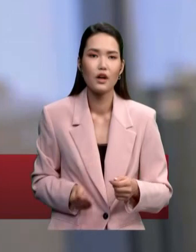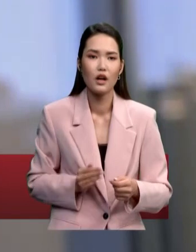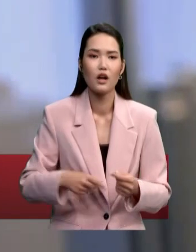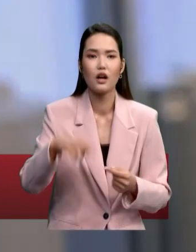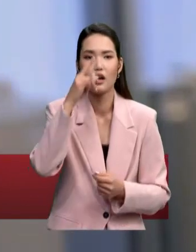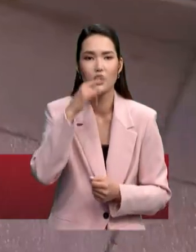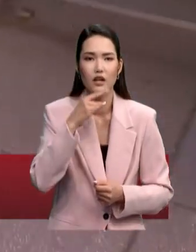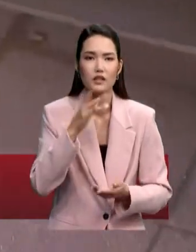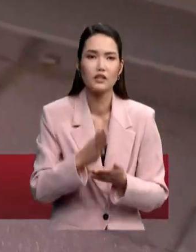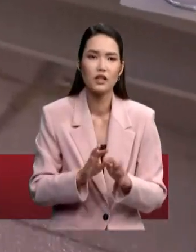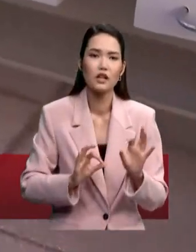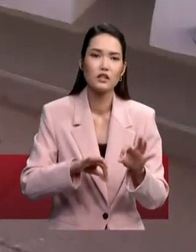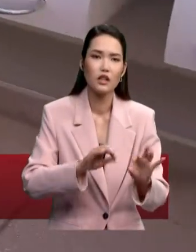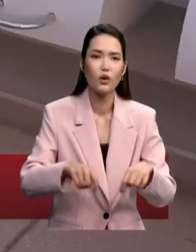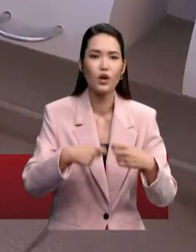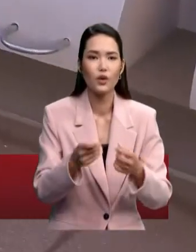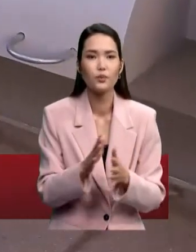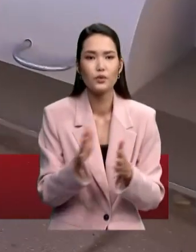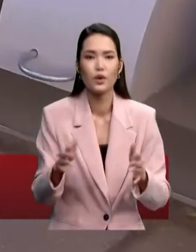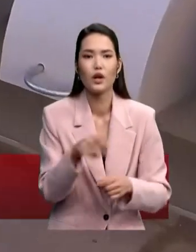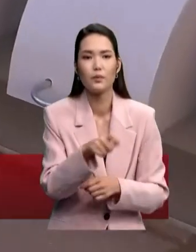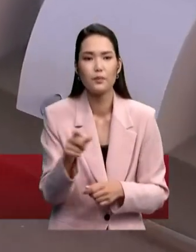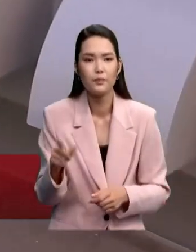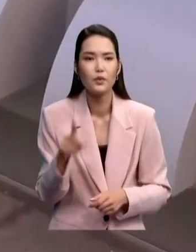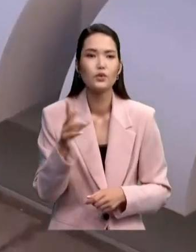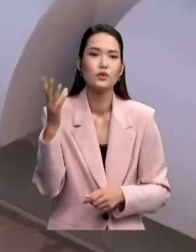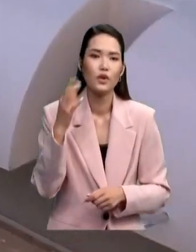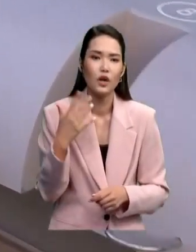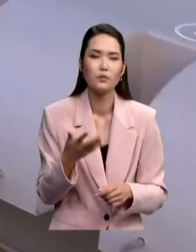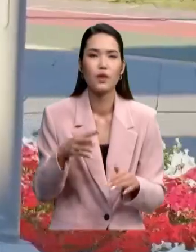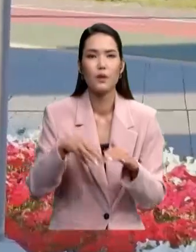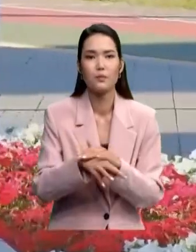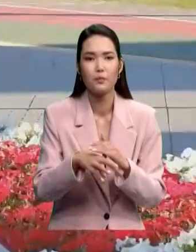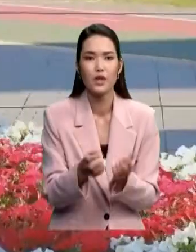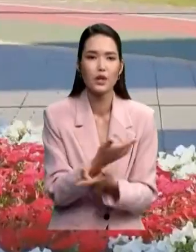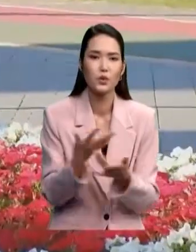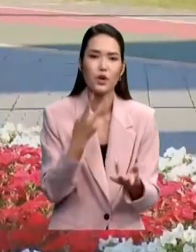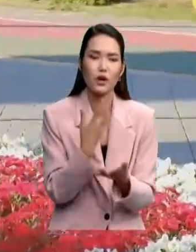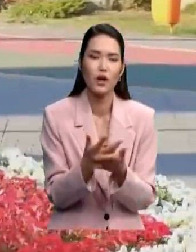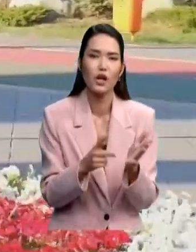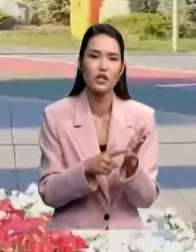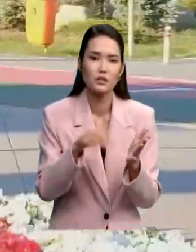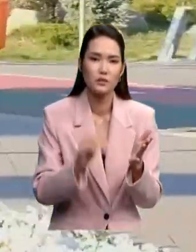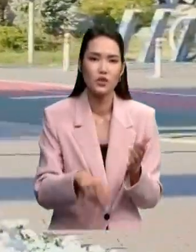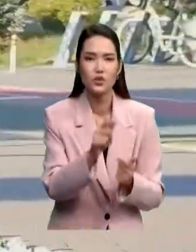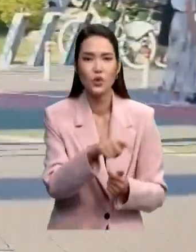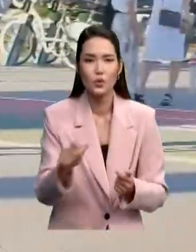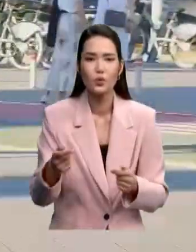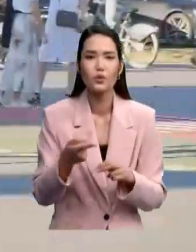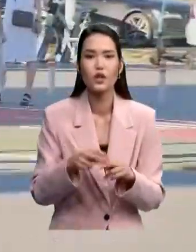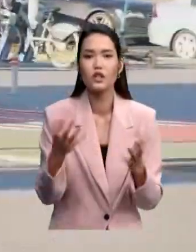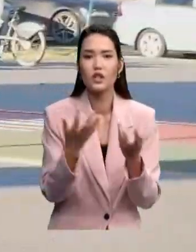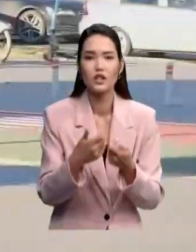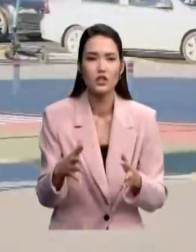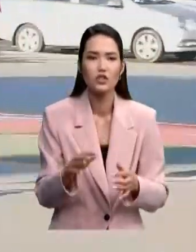Казахстане в день самокаты перевозят столько же пассажиров, что и алматинский метрополитен. Около 70 тысяч людей. И это не